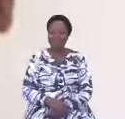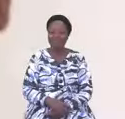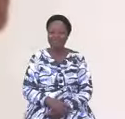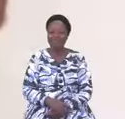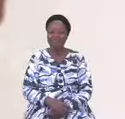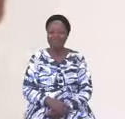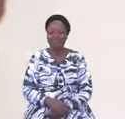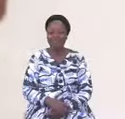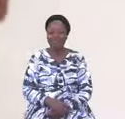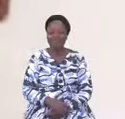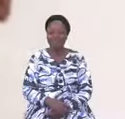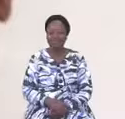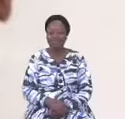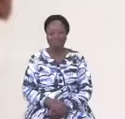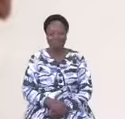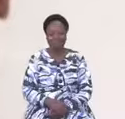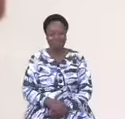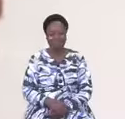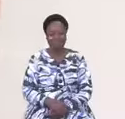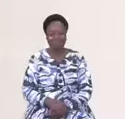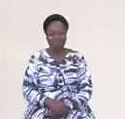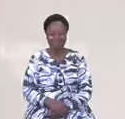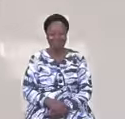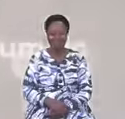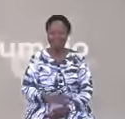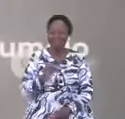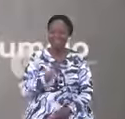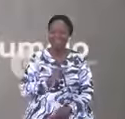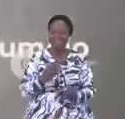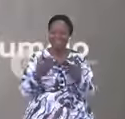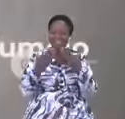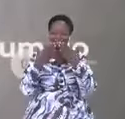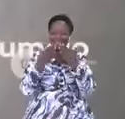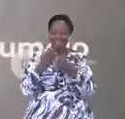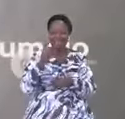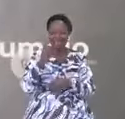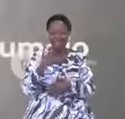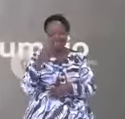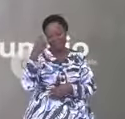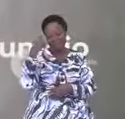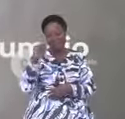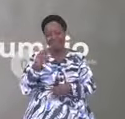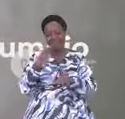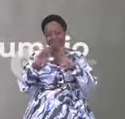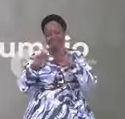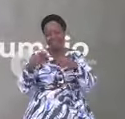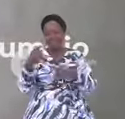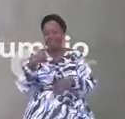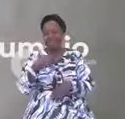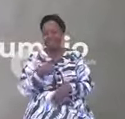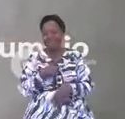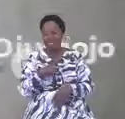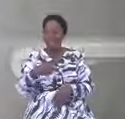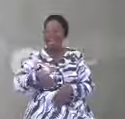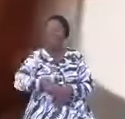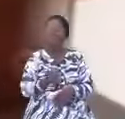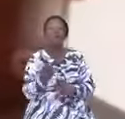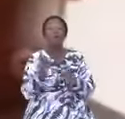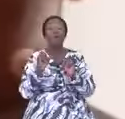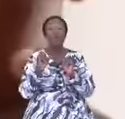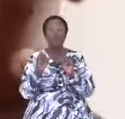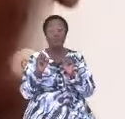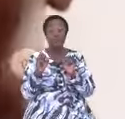je remercie dieu pour m'avoir donné une chance le cas des stars